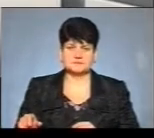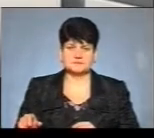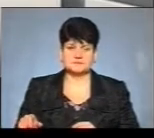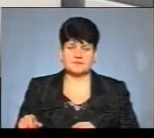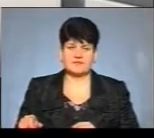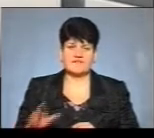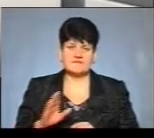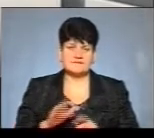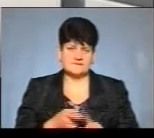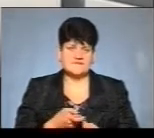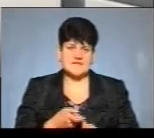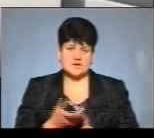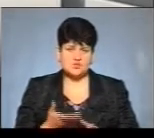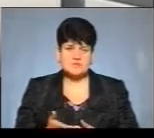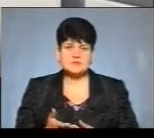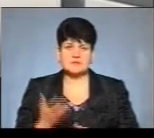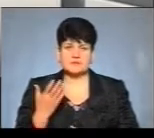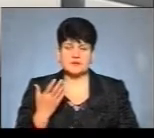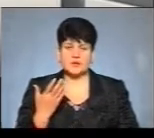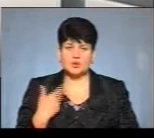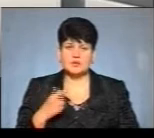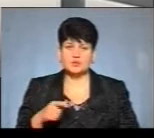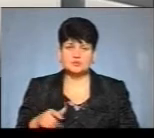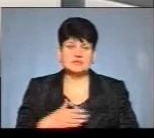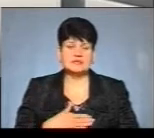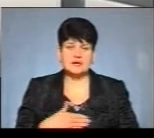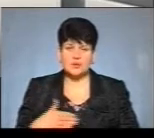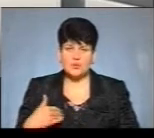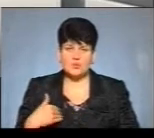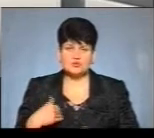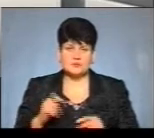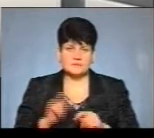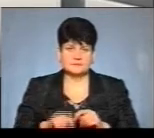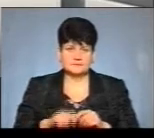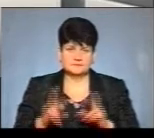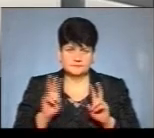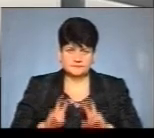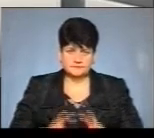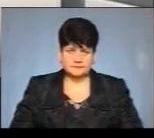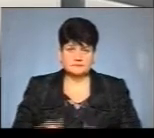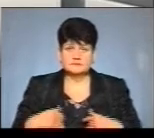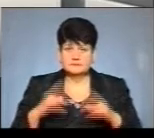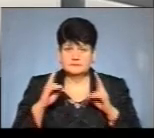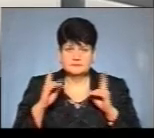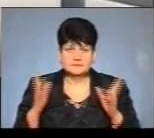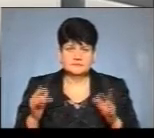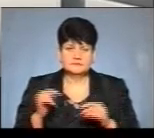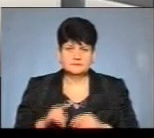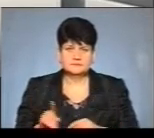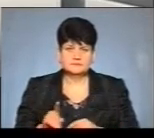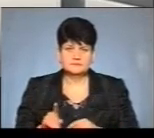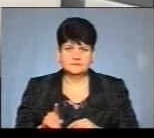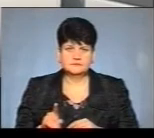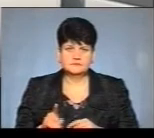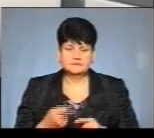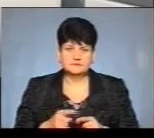Самий вірус – це коли люди не хочуть обстежуватись, вони не обізнані в тому, що